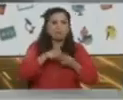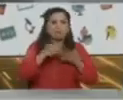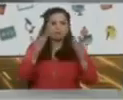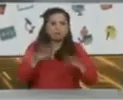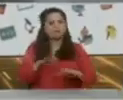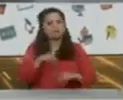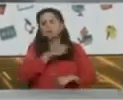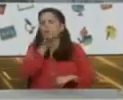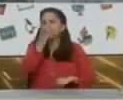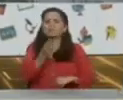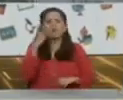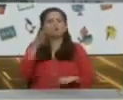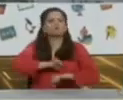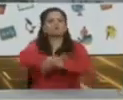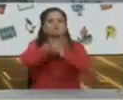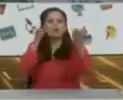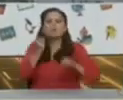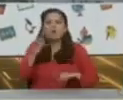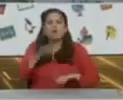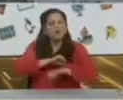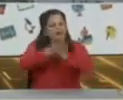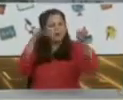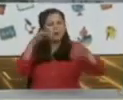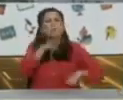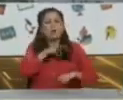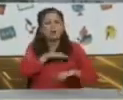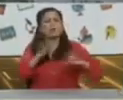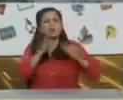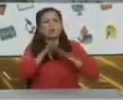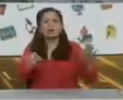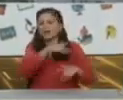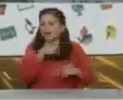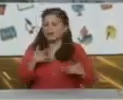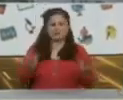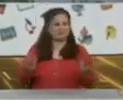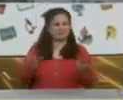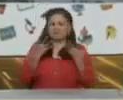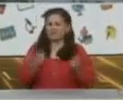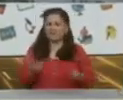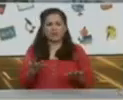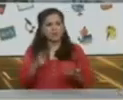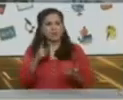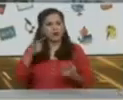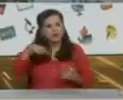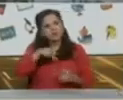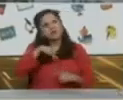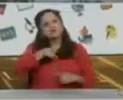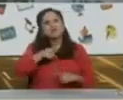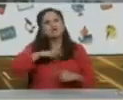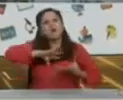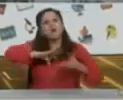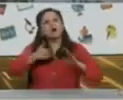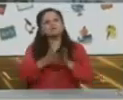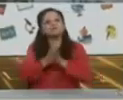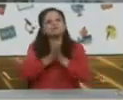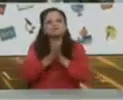कि सुबह उठने का क्या फायदा है, तो फिर वो खुद मोटिवेट होने